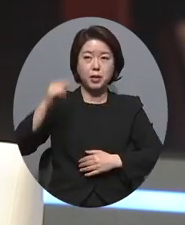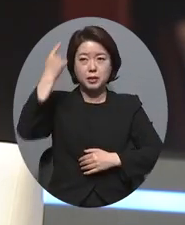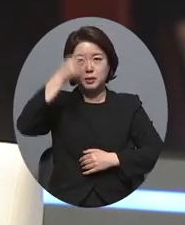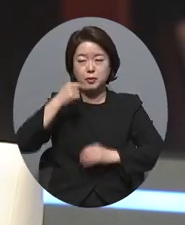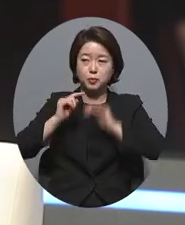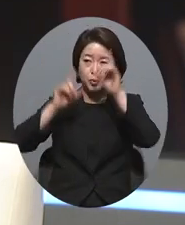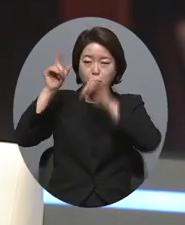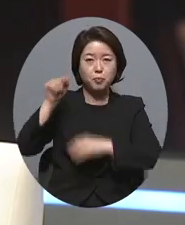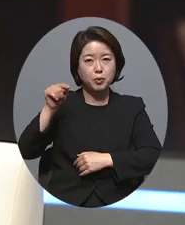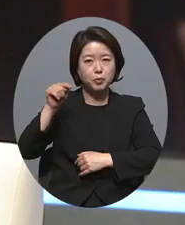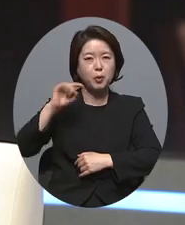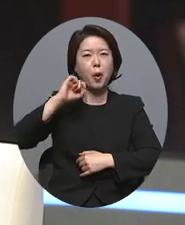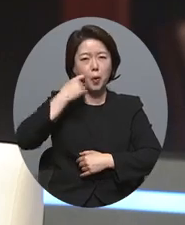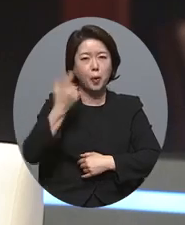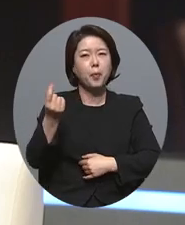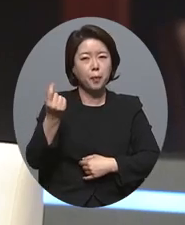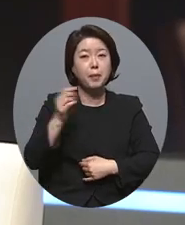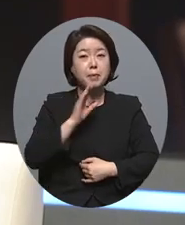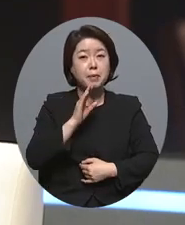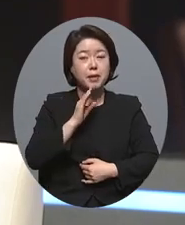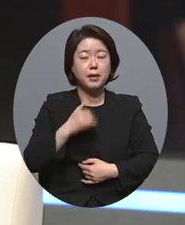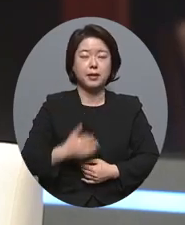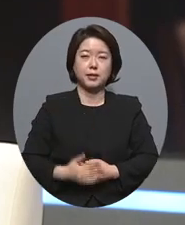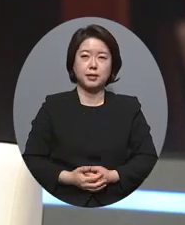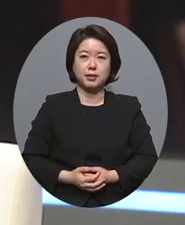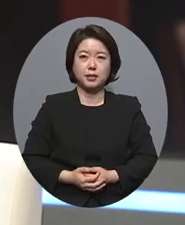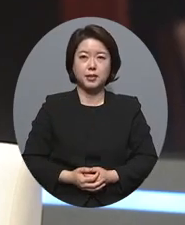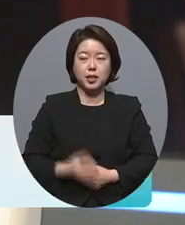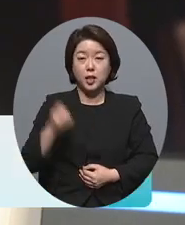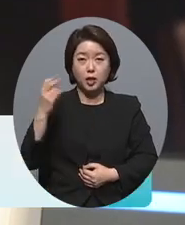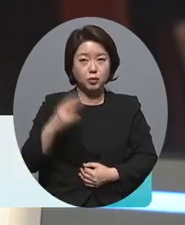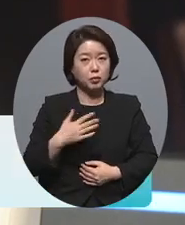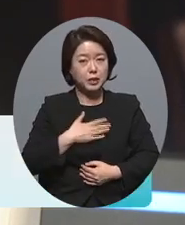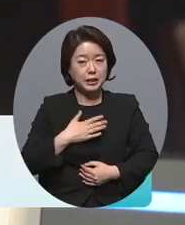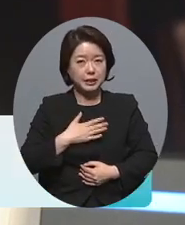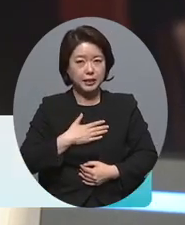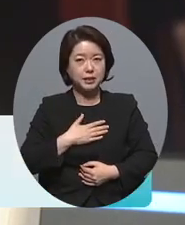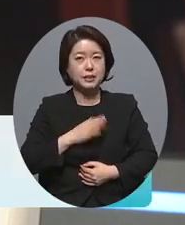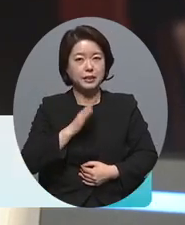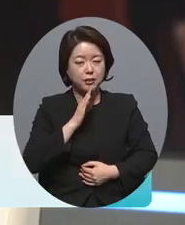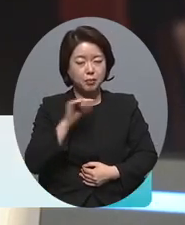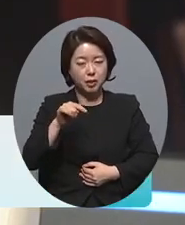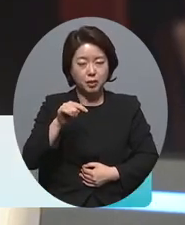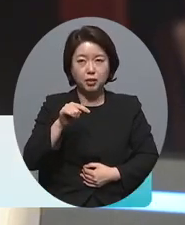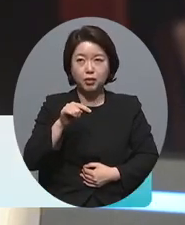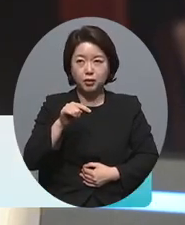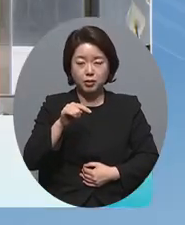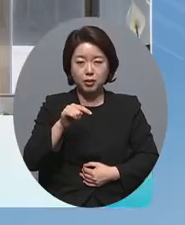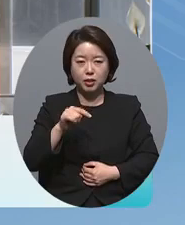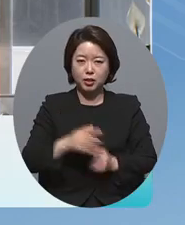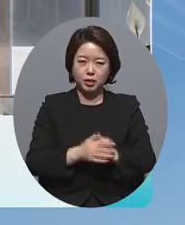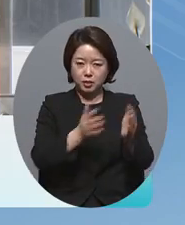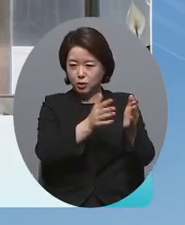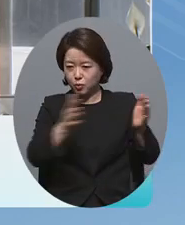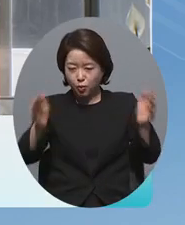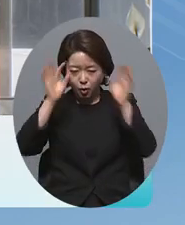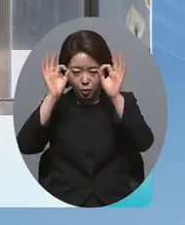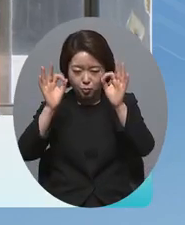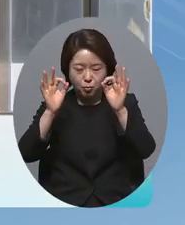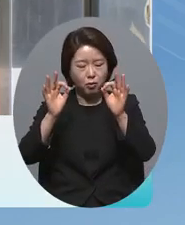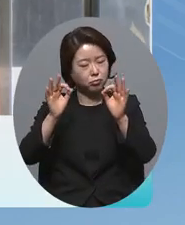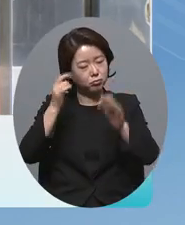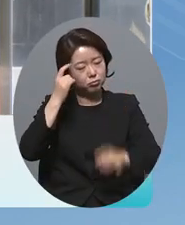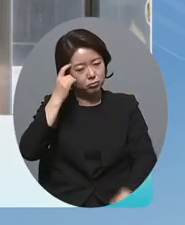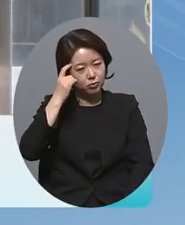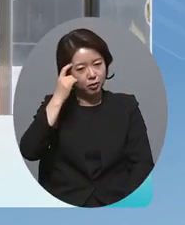표정이 나오긴 좀 어려워 보여요. 일단 제 눈에는. 그리고 저는 정말 진짜 여기 나와 있는 것 전체를 지금 다 보면서 생각했던 것